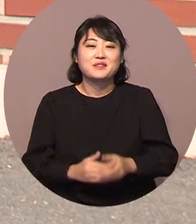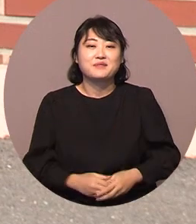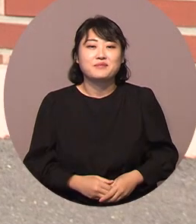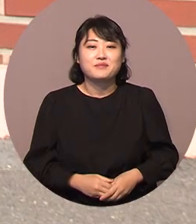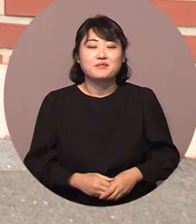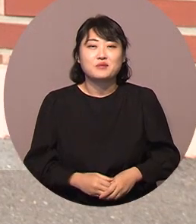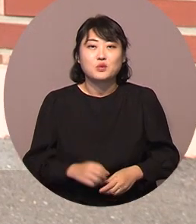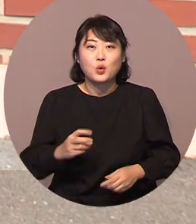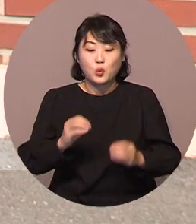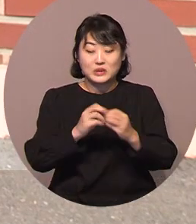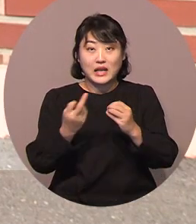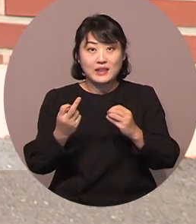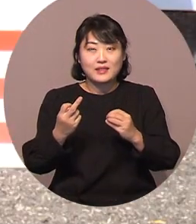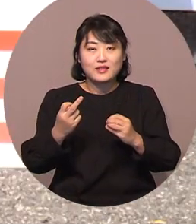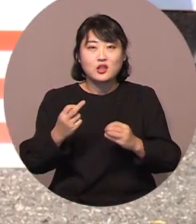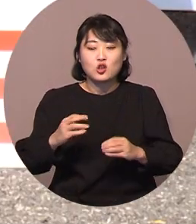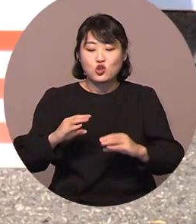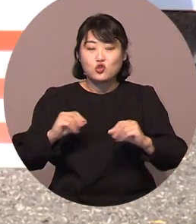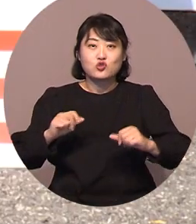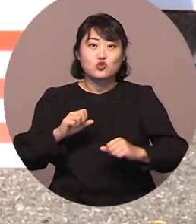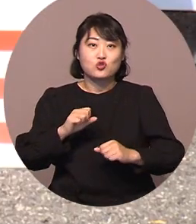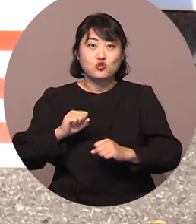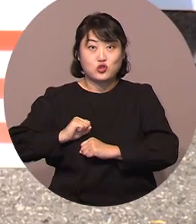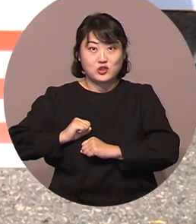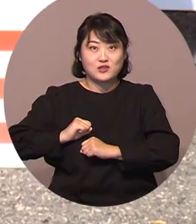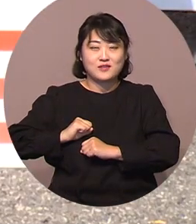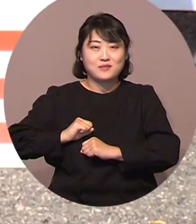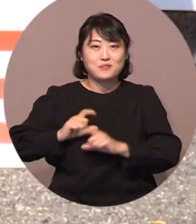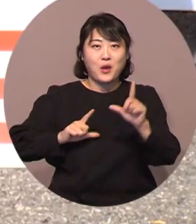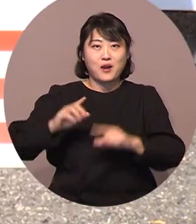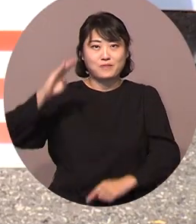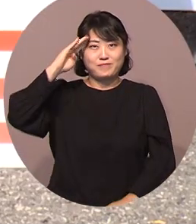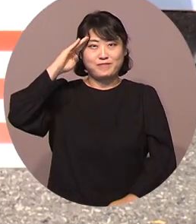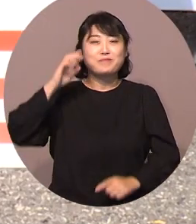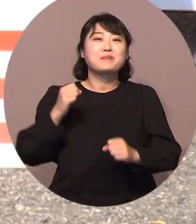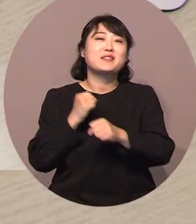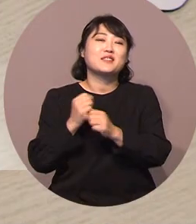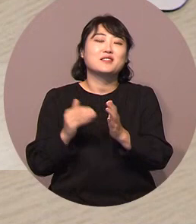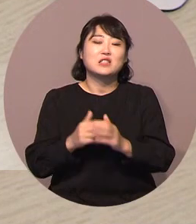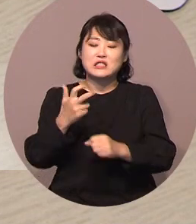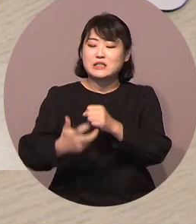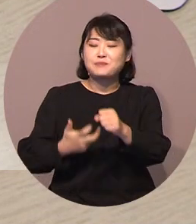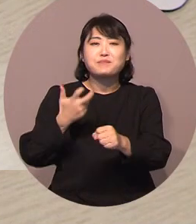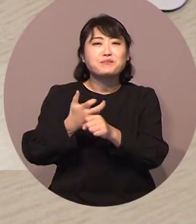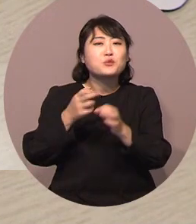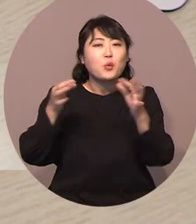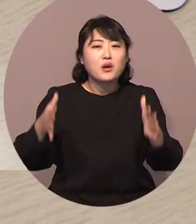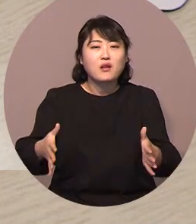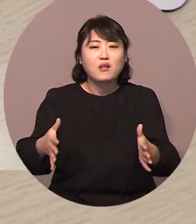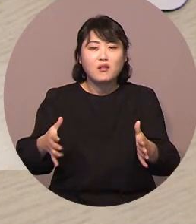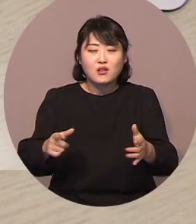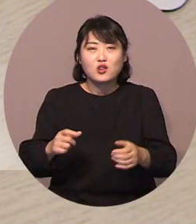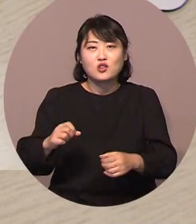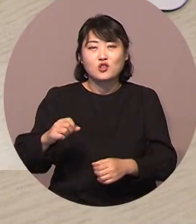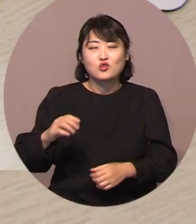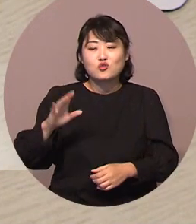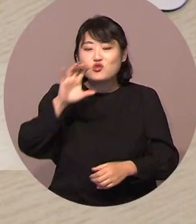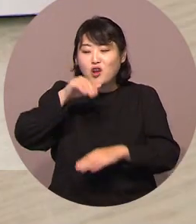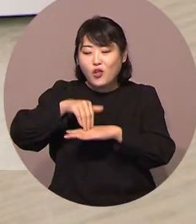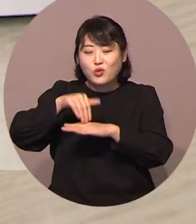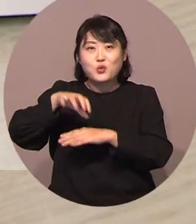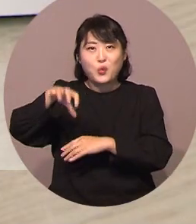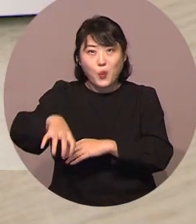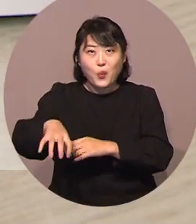로컬 푸드 인증마크로 육군 병장을 제정했습니다 70년 넘게 상생의 역사를 함께한 육군 훈련소를